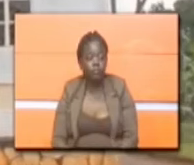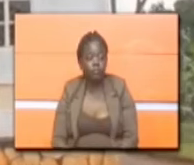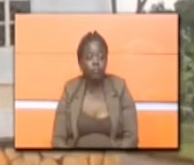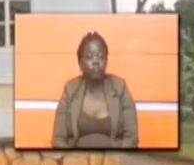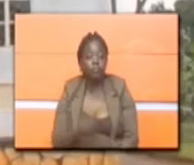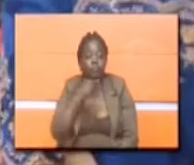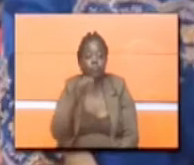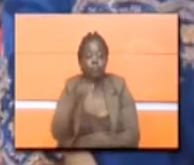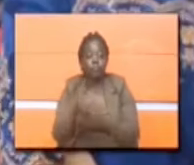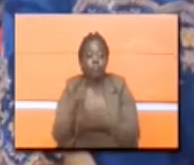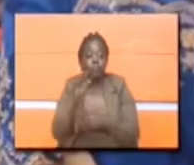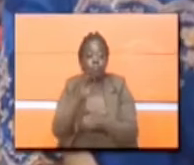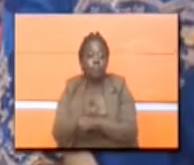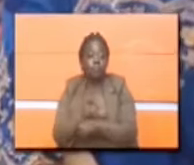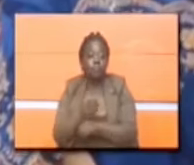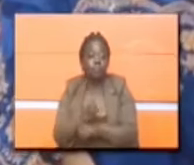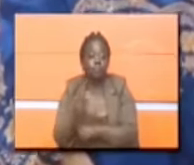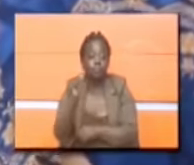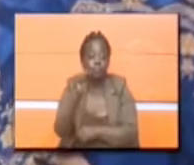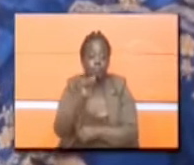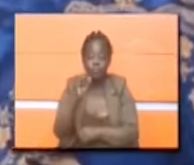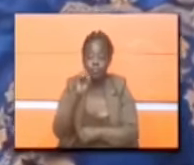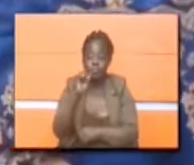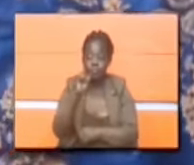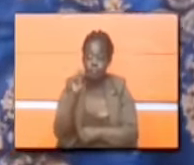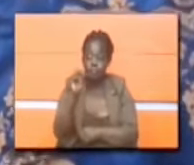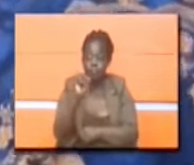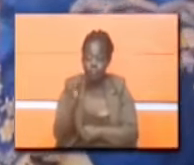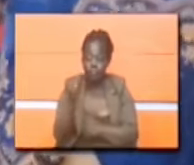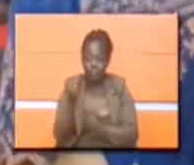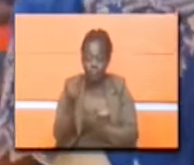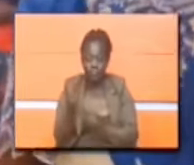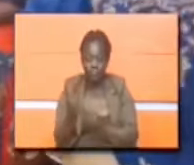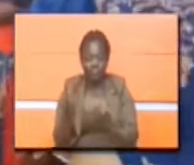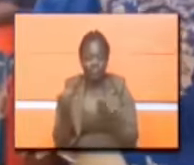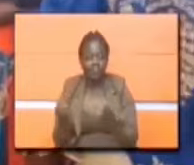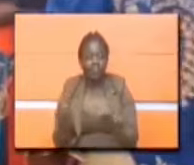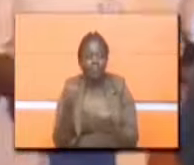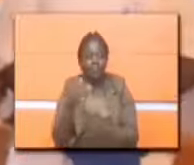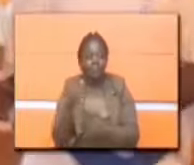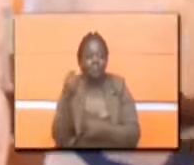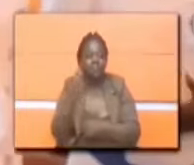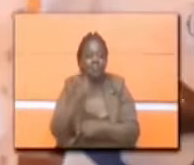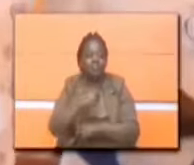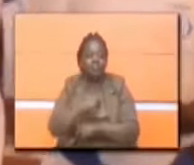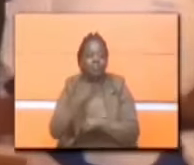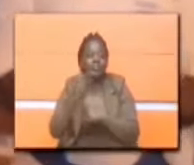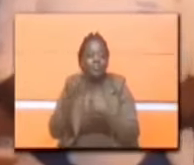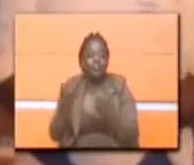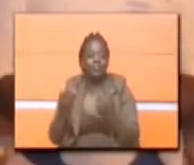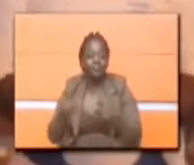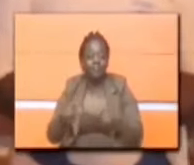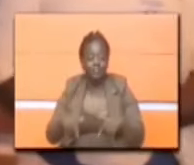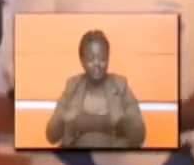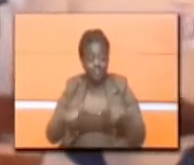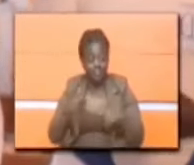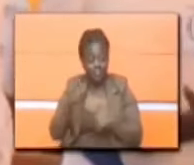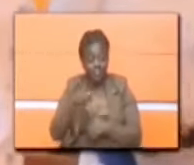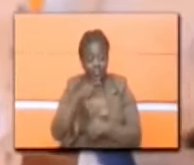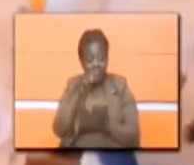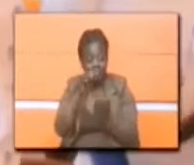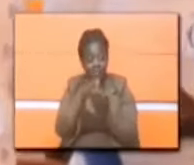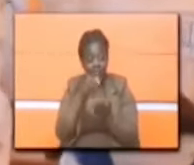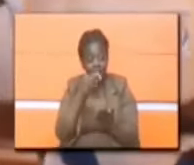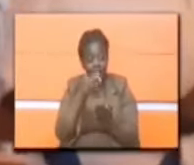Abaami abafumbo mu kkanisa eya All Saints Bulamu bakuzizza olunaku lwabwe nga luno lutambulidde ku mulamwa ogw'abaami okukuuma amaka